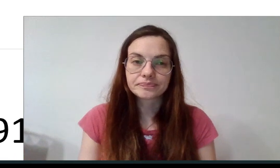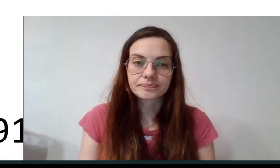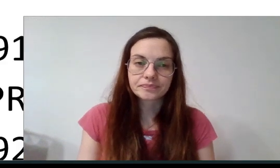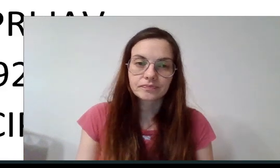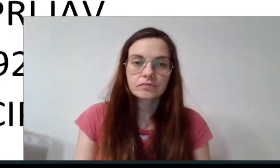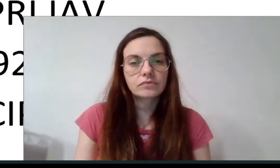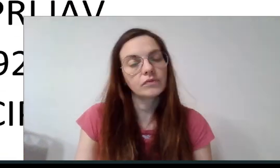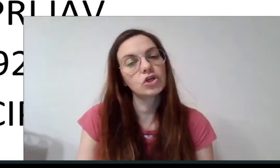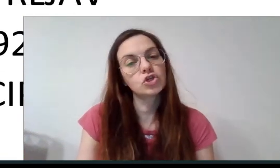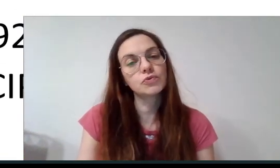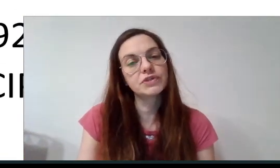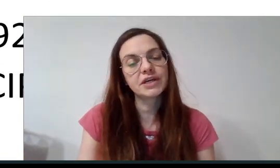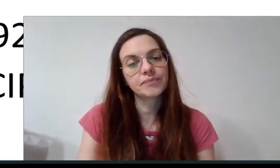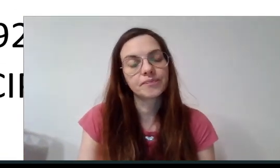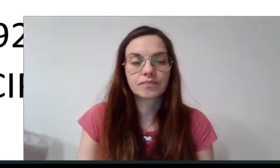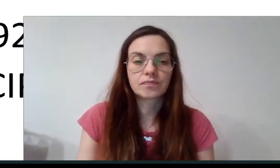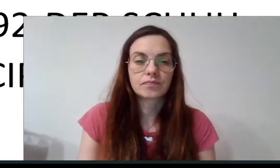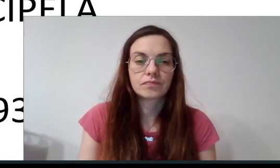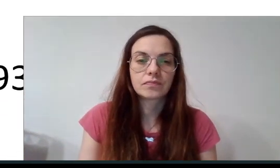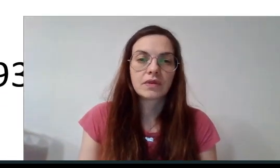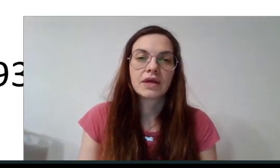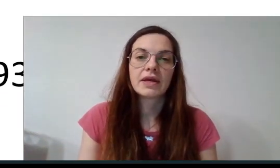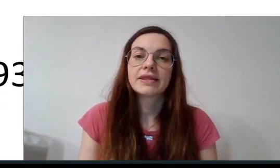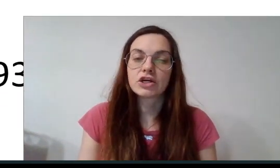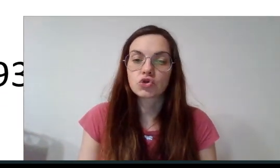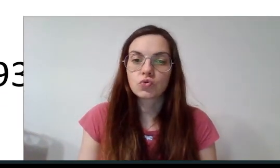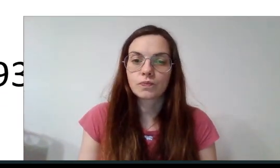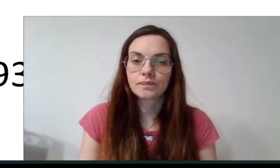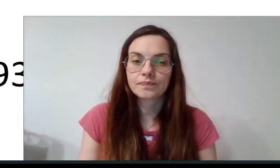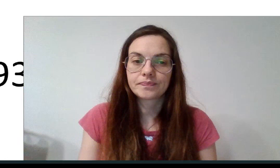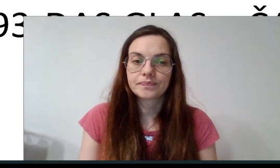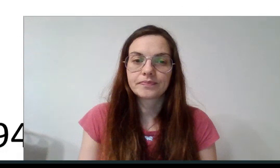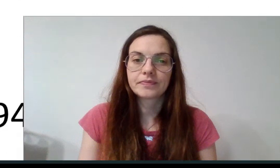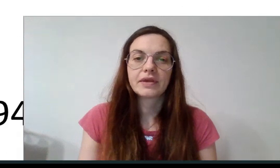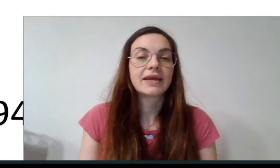Schmutzig. Der Schuh. Das Glas.